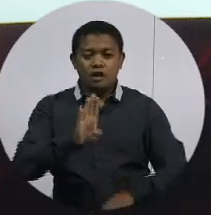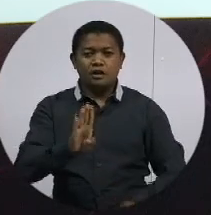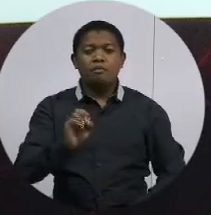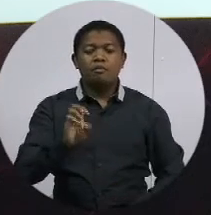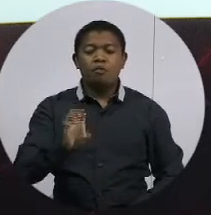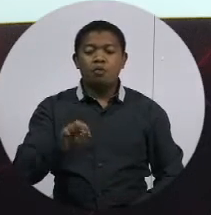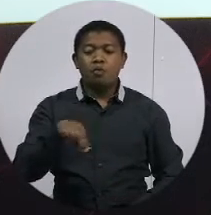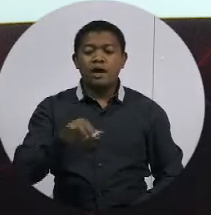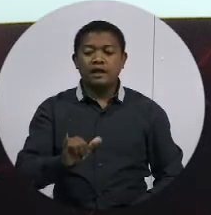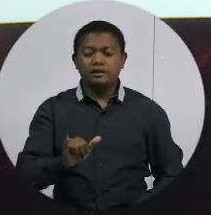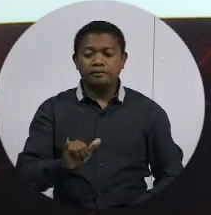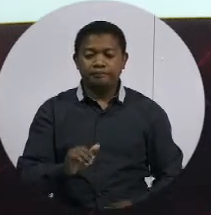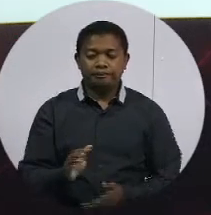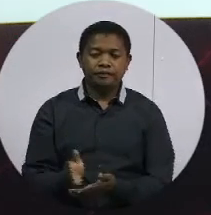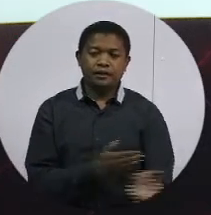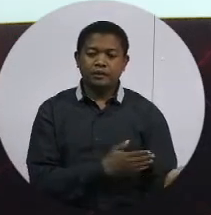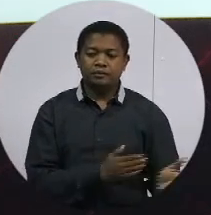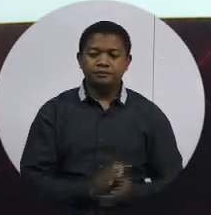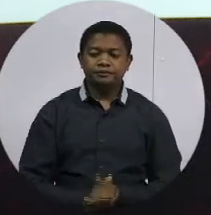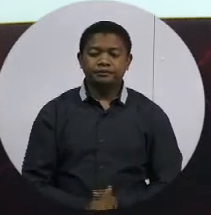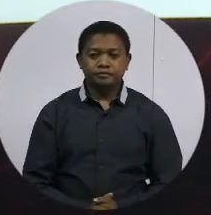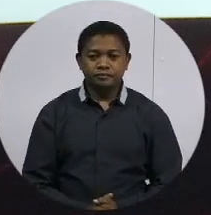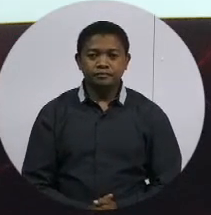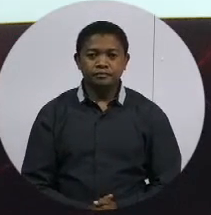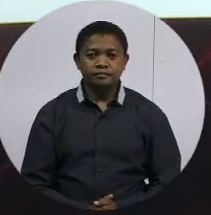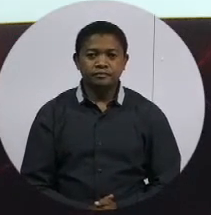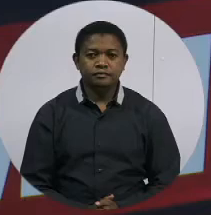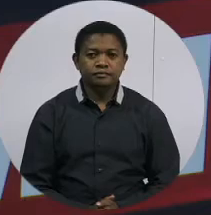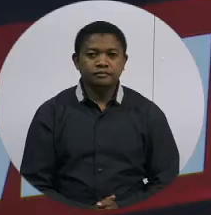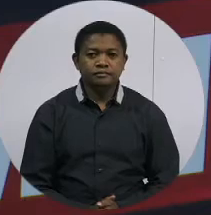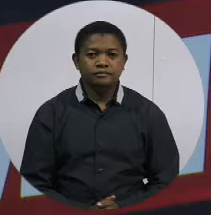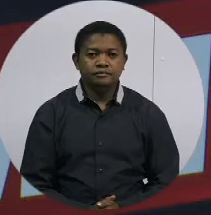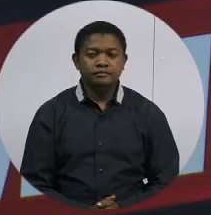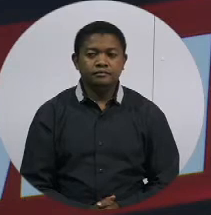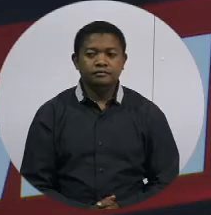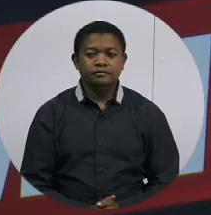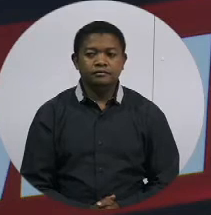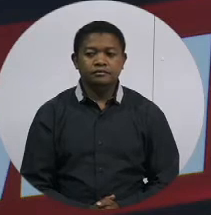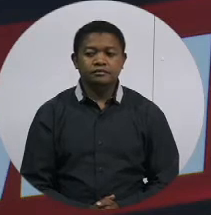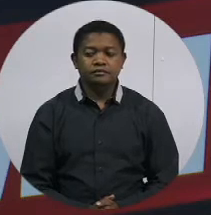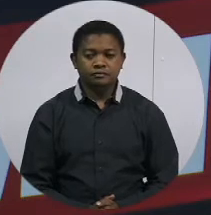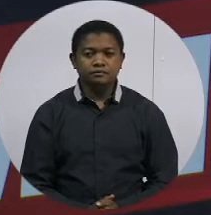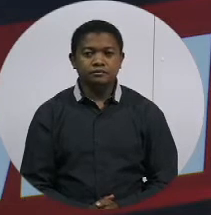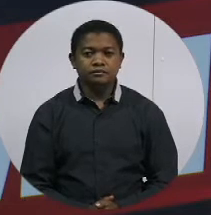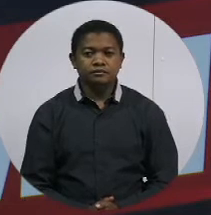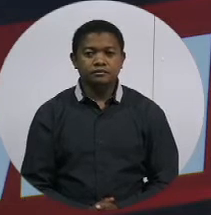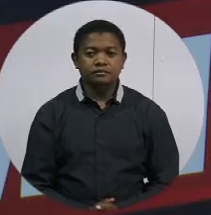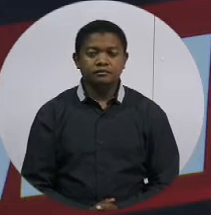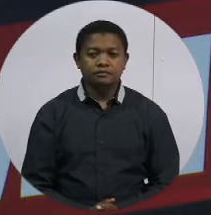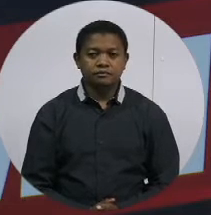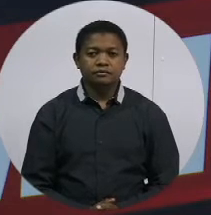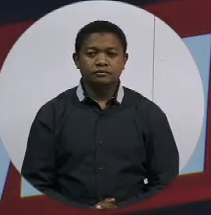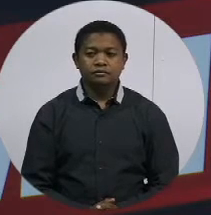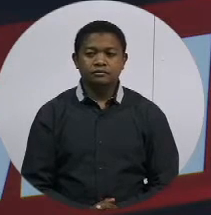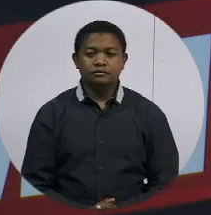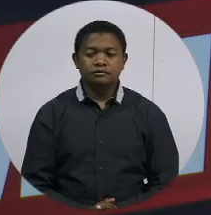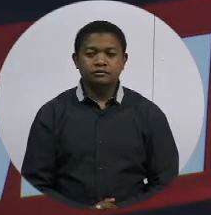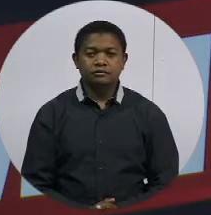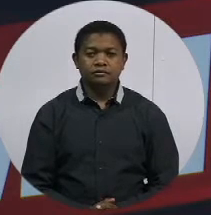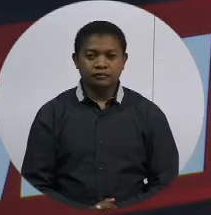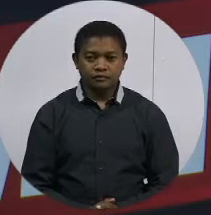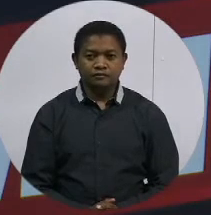Ho fampanajana ny fepetra fisoroana ny fianaky ny tsimokaretina valana tsimokaretina coronavirus izay manan-kery eto